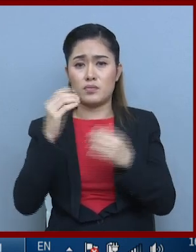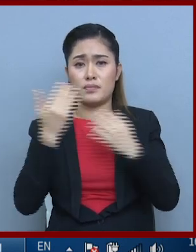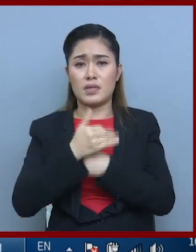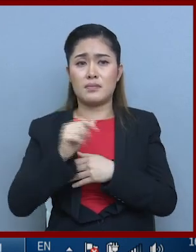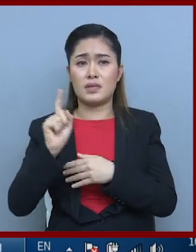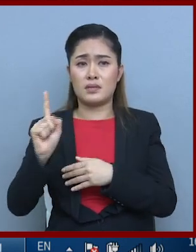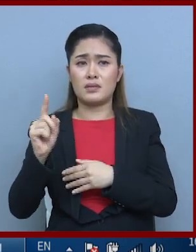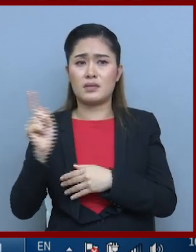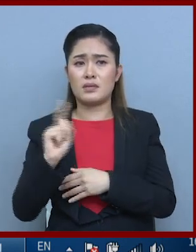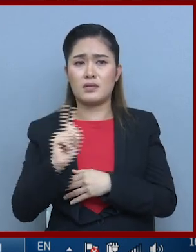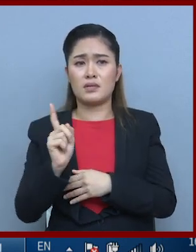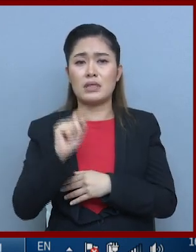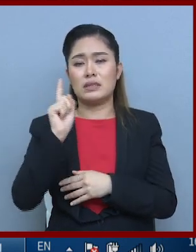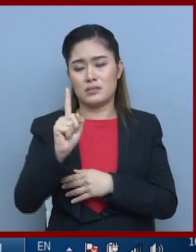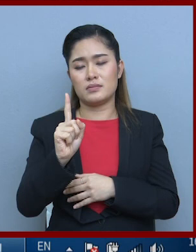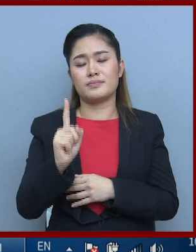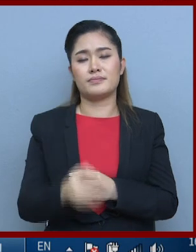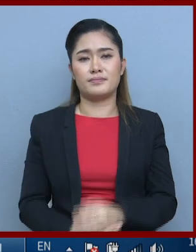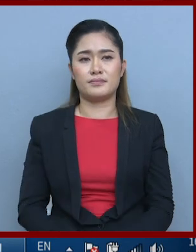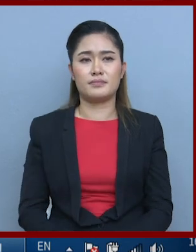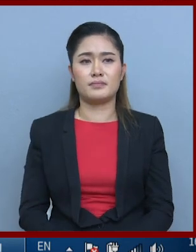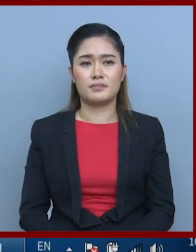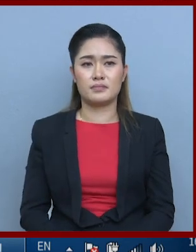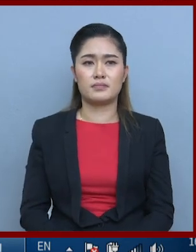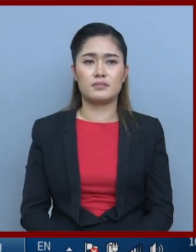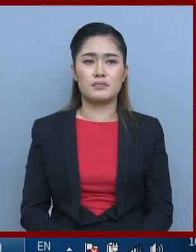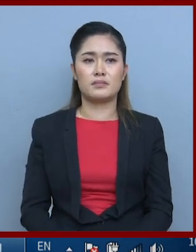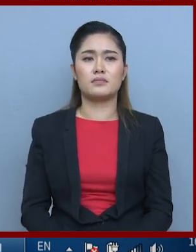ที่1นะ